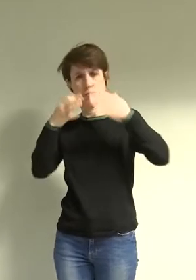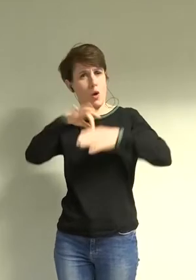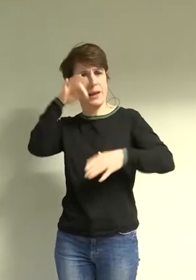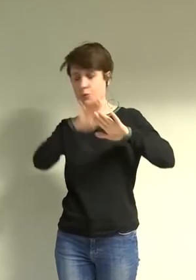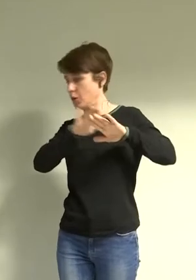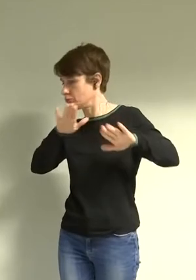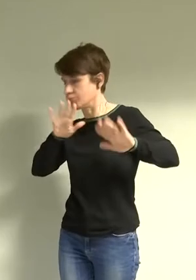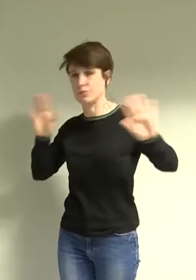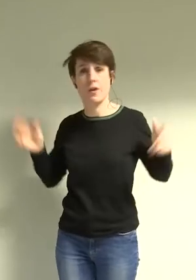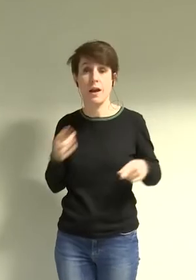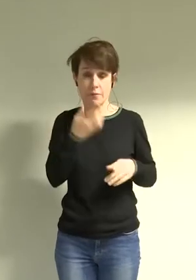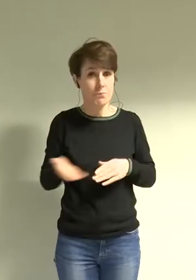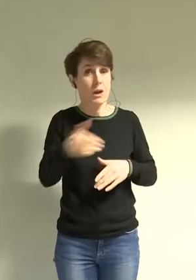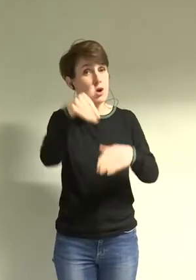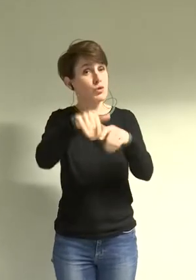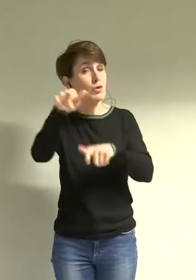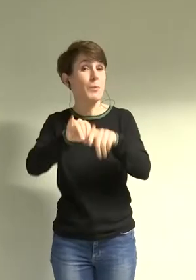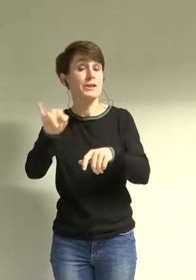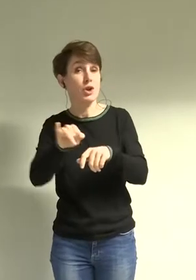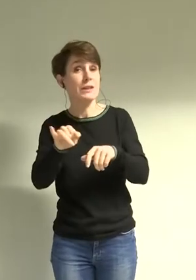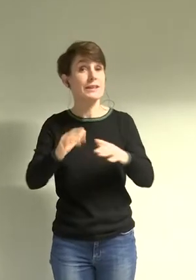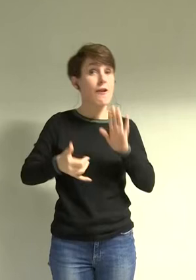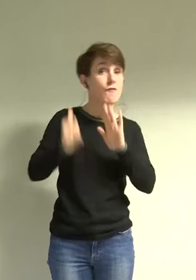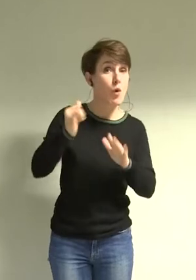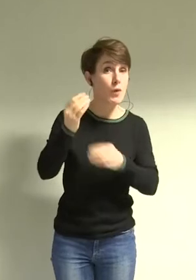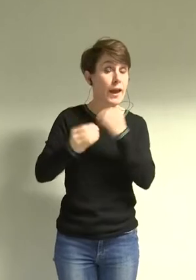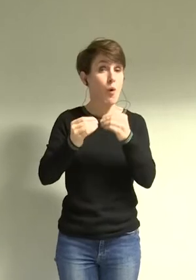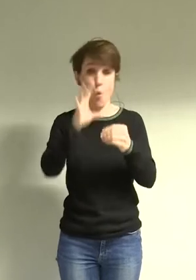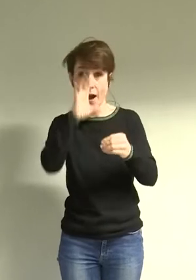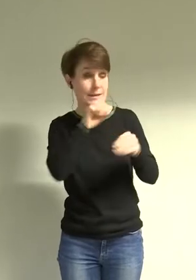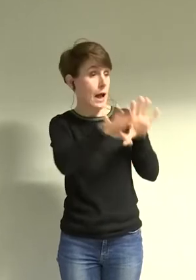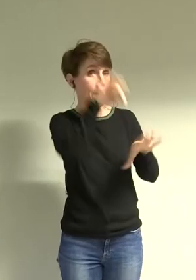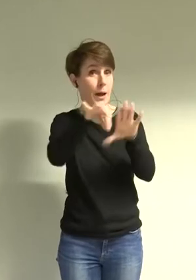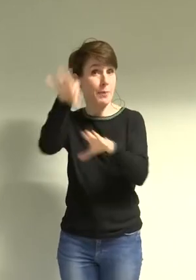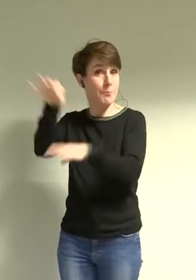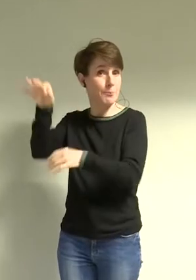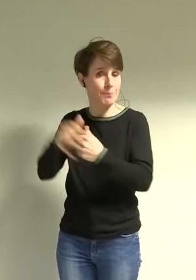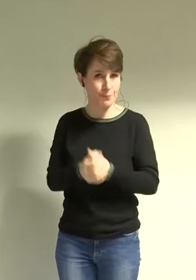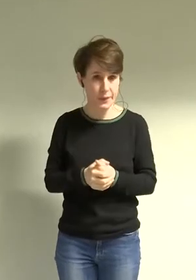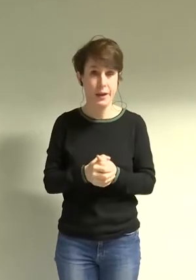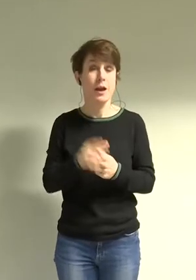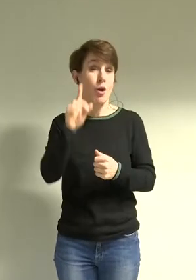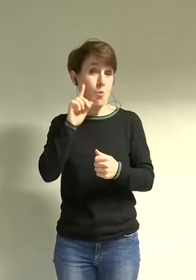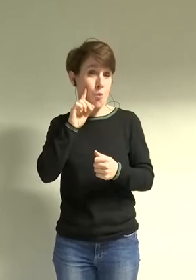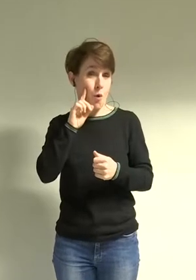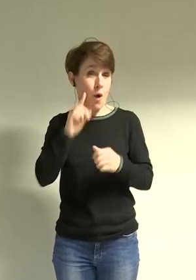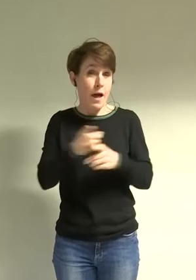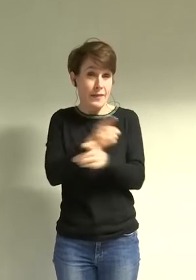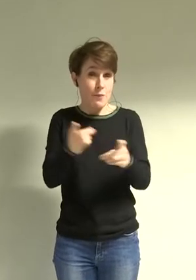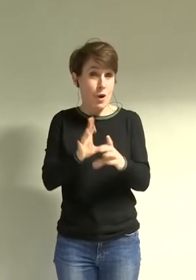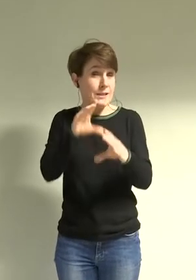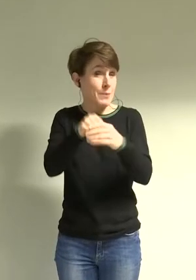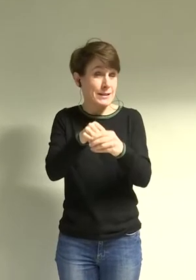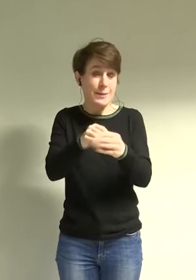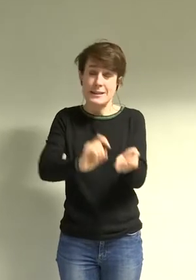de personnes issues du tirage au sort parce que l'adn l'adn de la démocratie participative c'est de savoir se réinventer